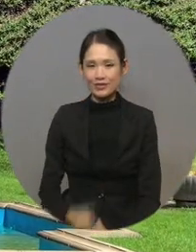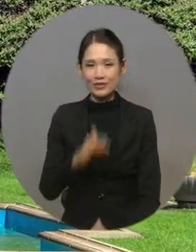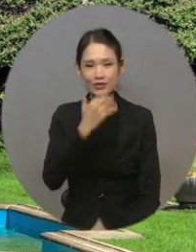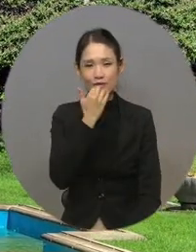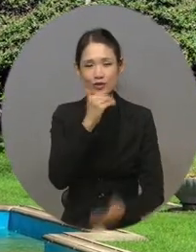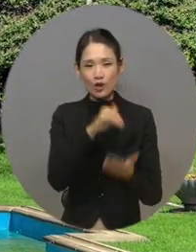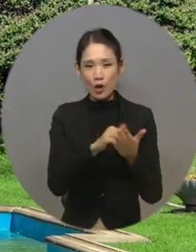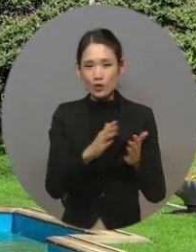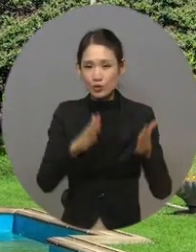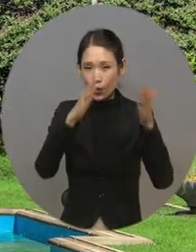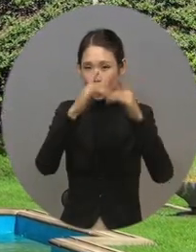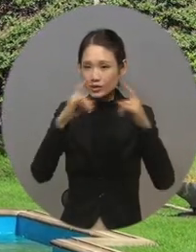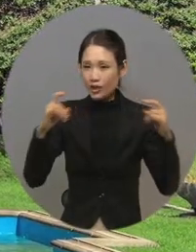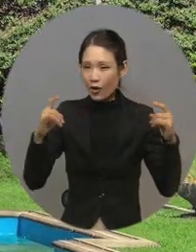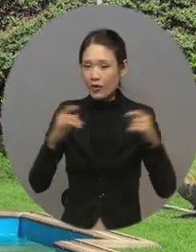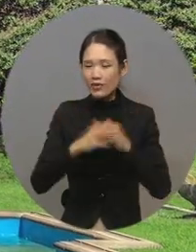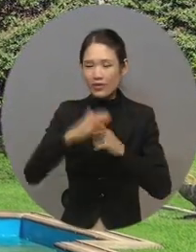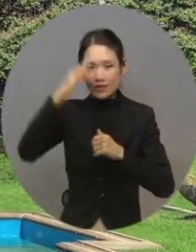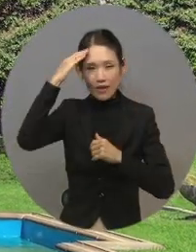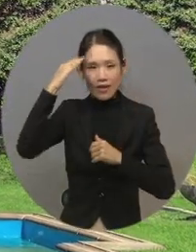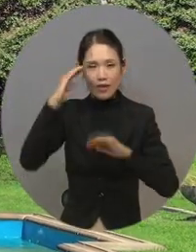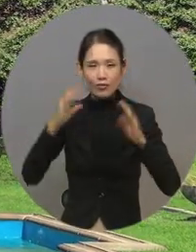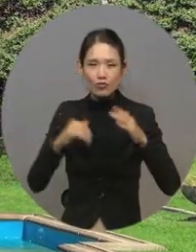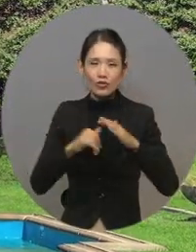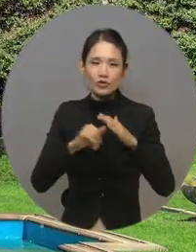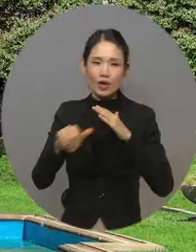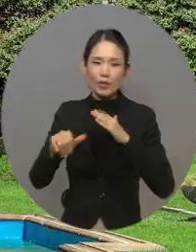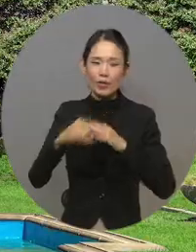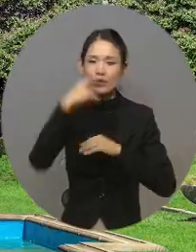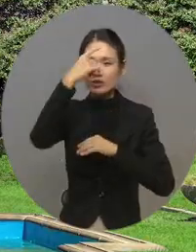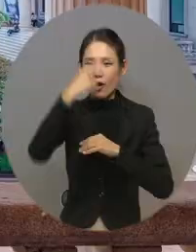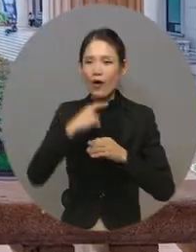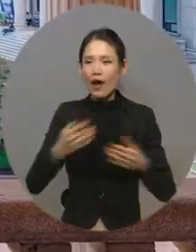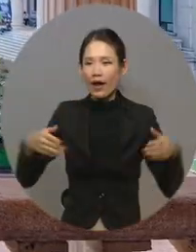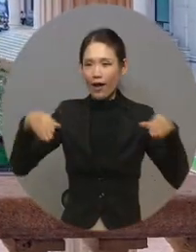석조전은 대한제국의 대표적인 서양 건축물입니다.